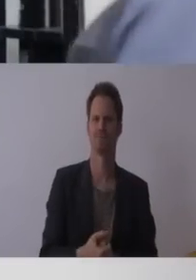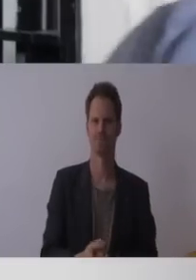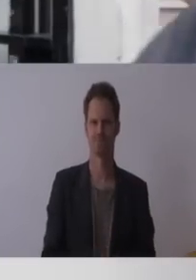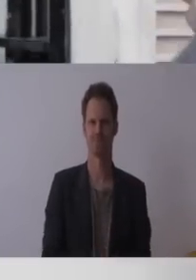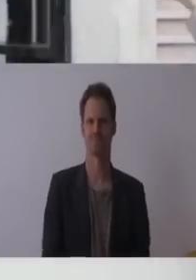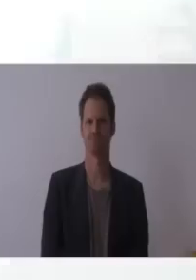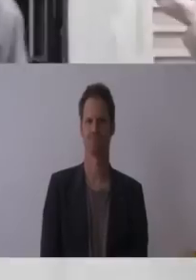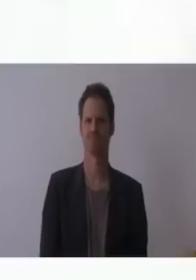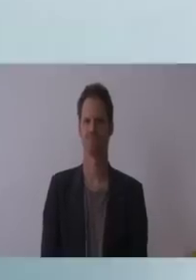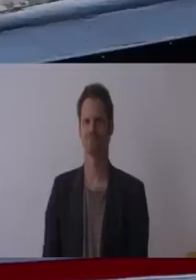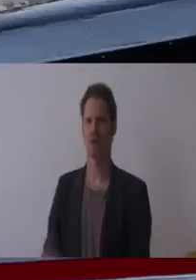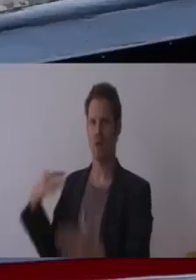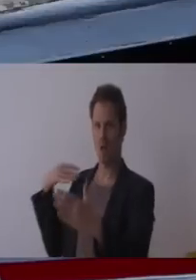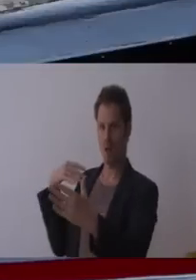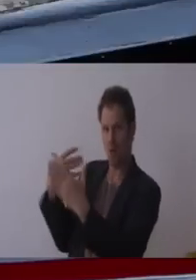sur l'étiquette.